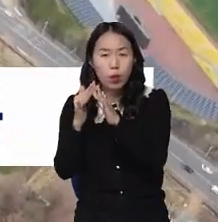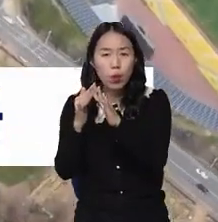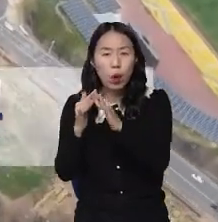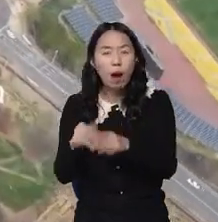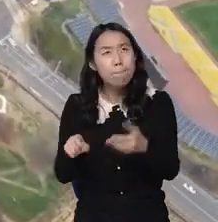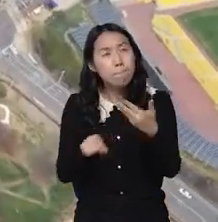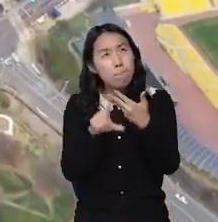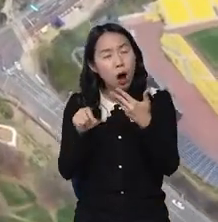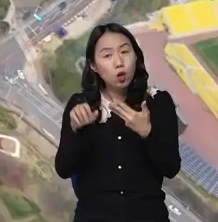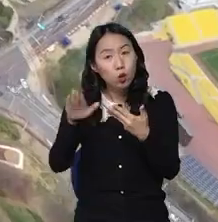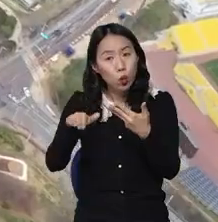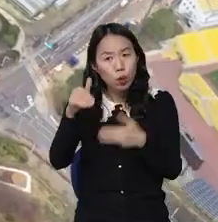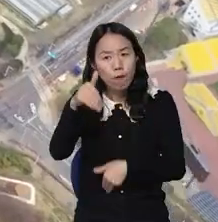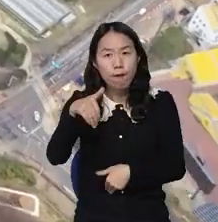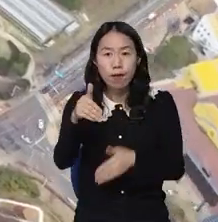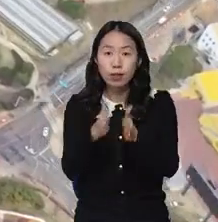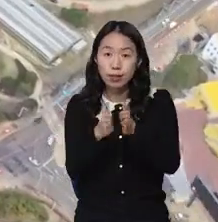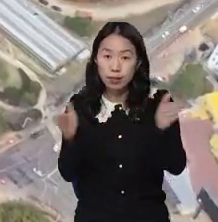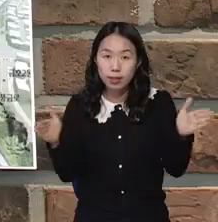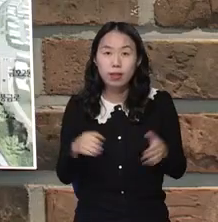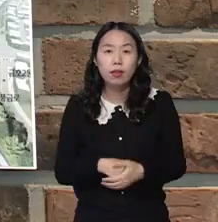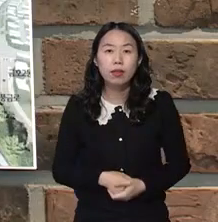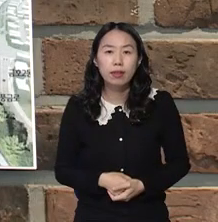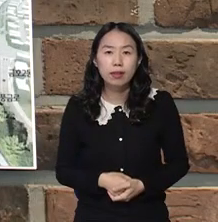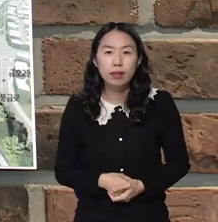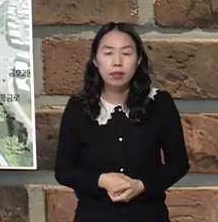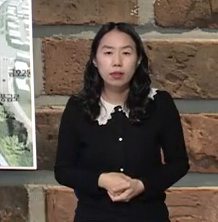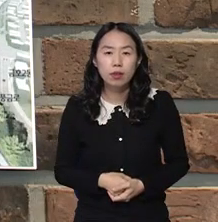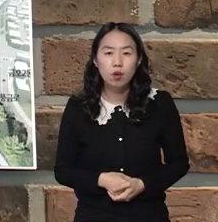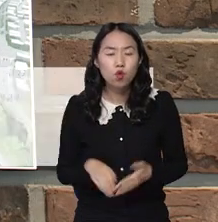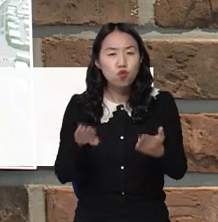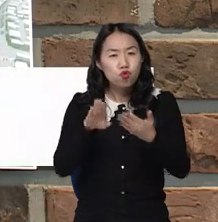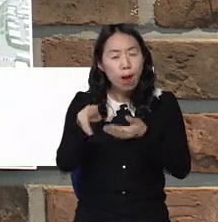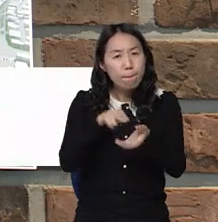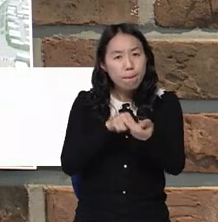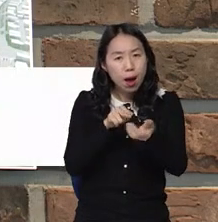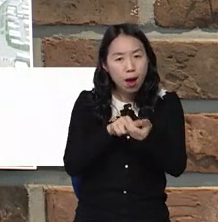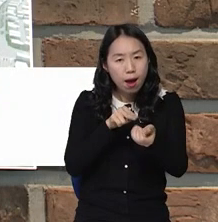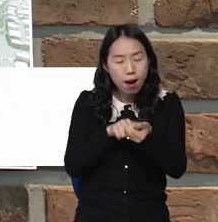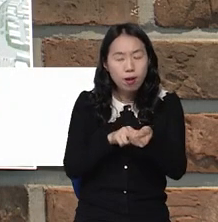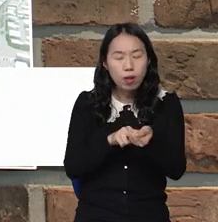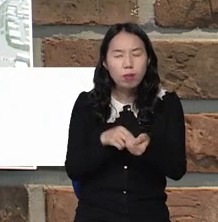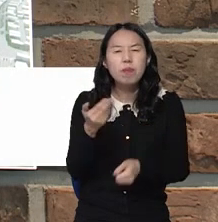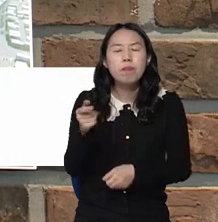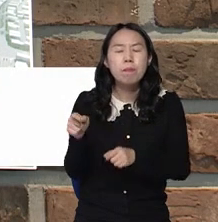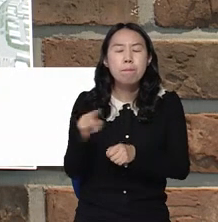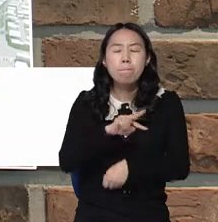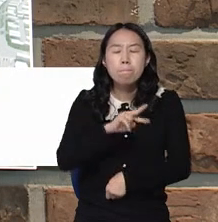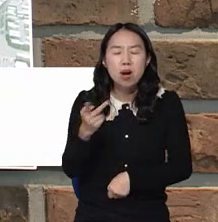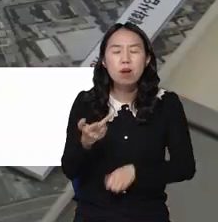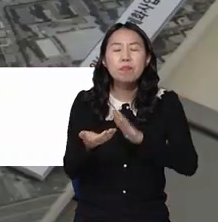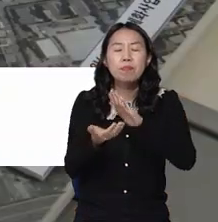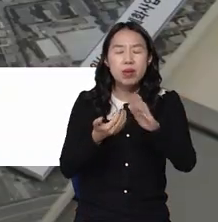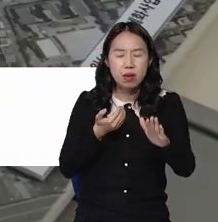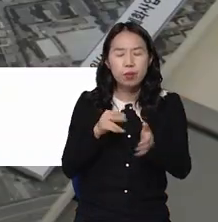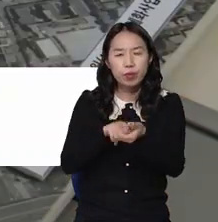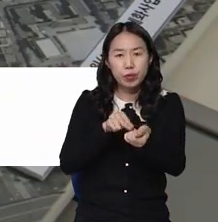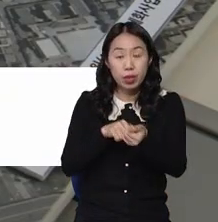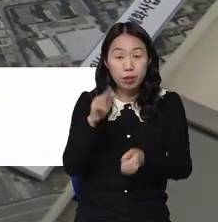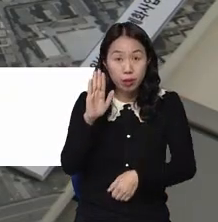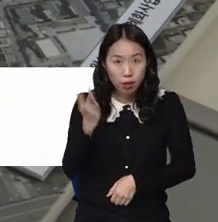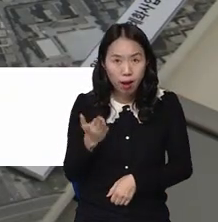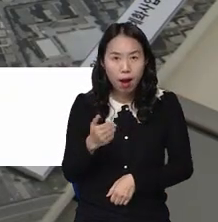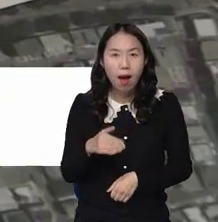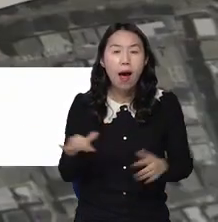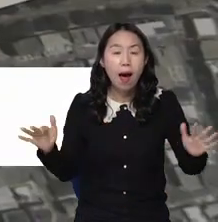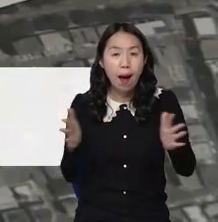이르면 8월쯤 시작할 계획입니다. 후분양으로 추진되던 사업도 선분양으로 변경 추진하고 아파트